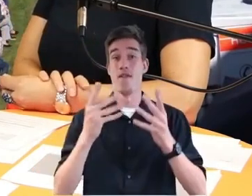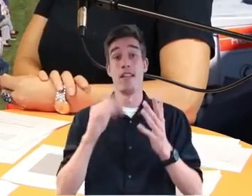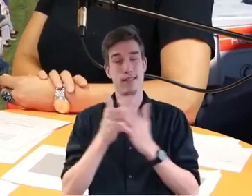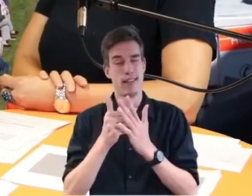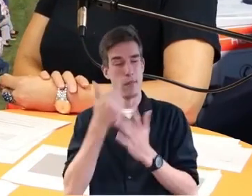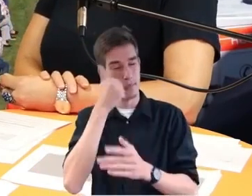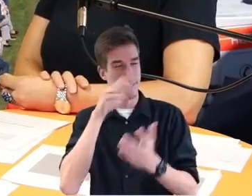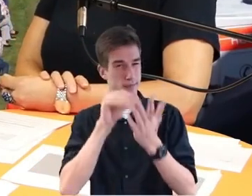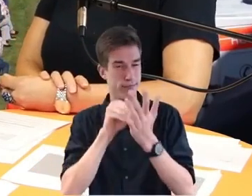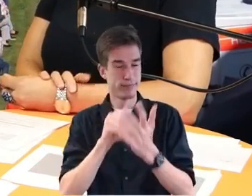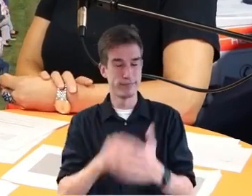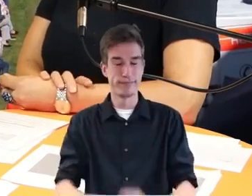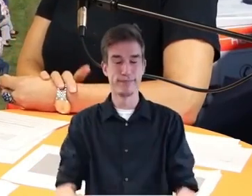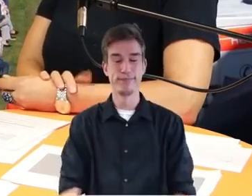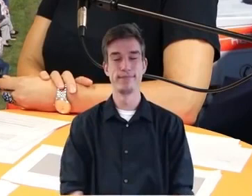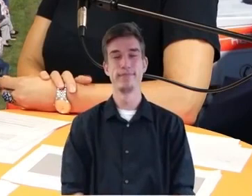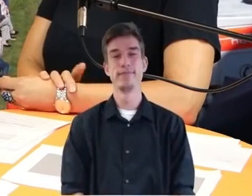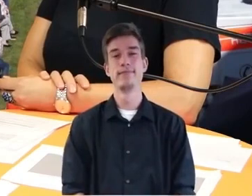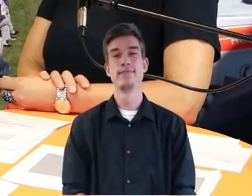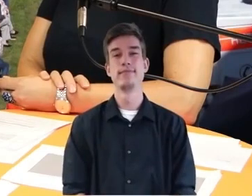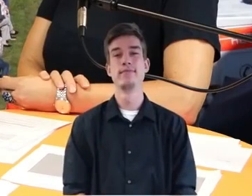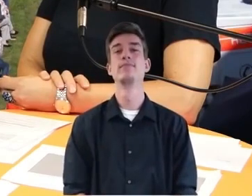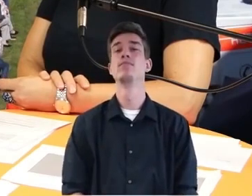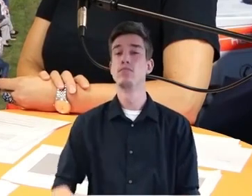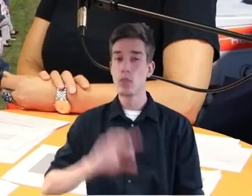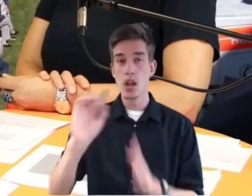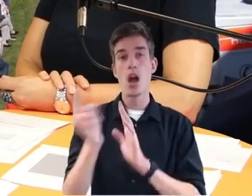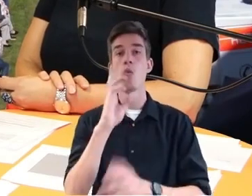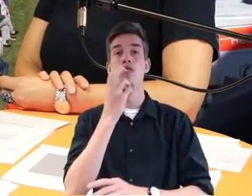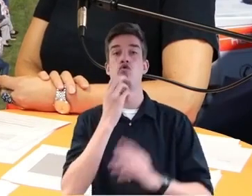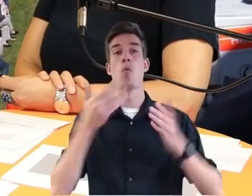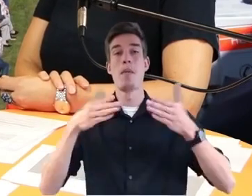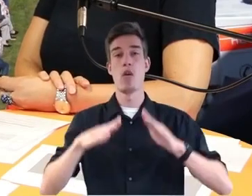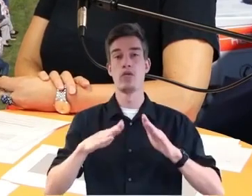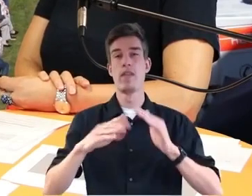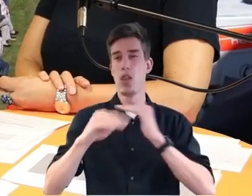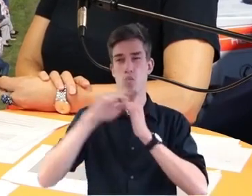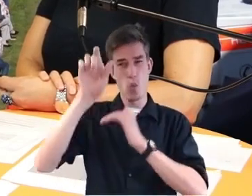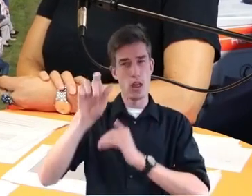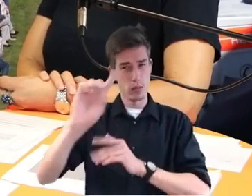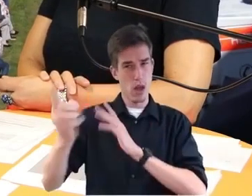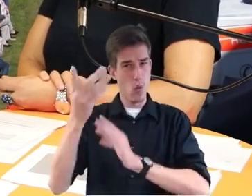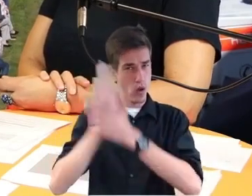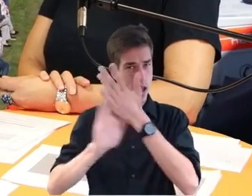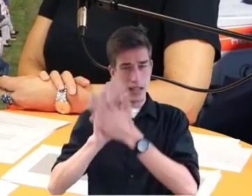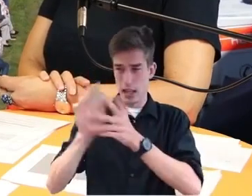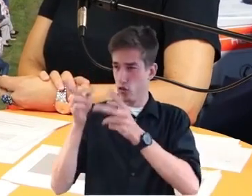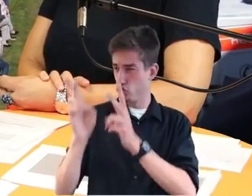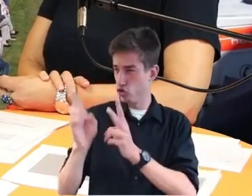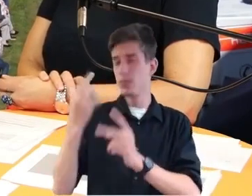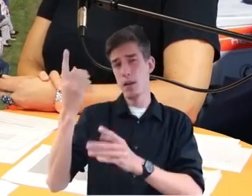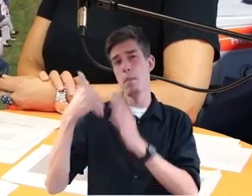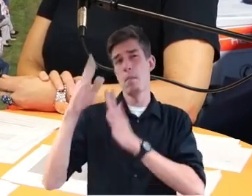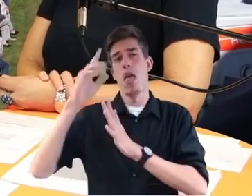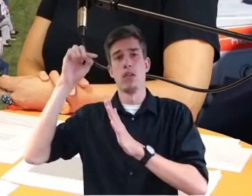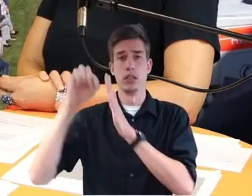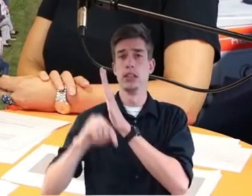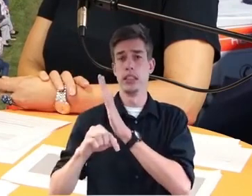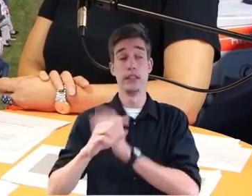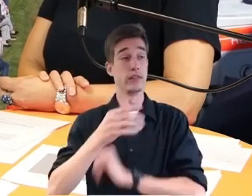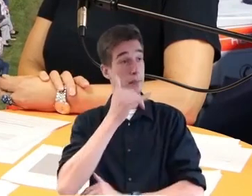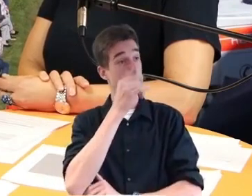dran. Genau, und auch eben zu dem Bereich Stromausfall wird, glaube ich, der Kollege nachher noch mehr ins Detail gehen.